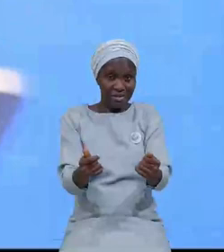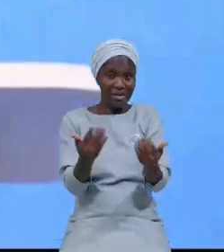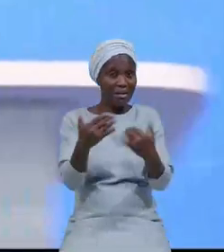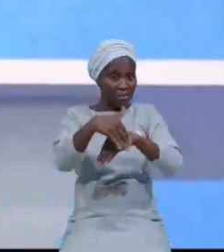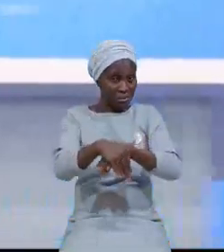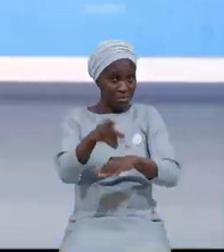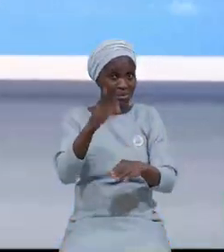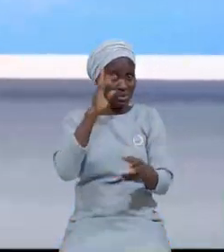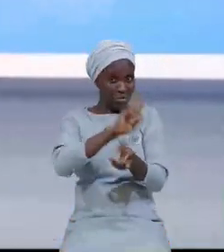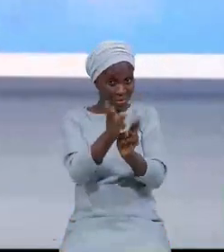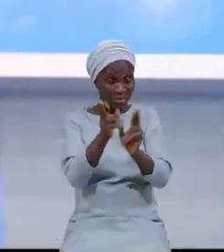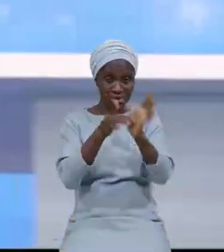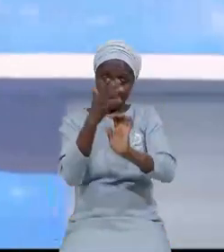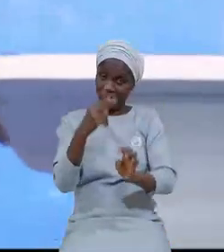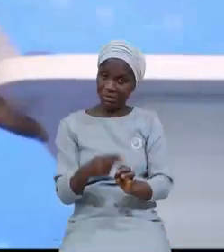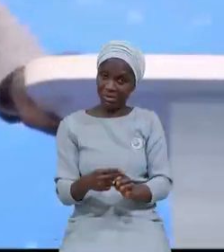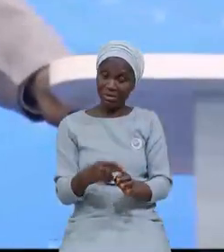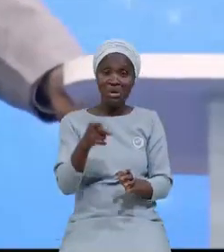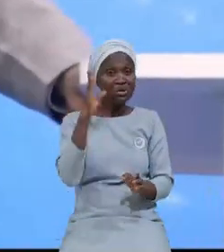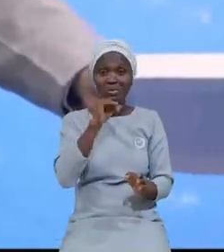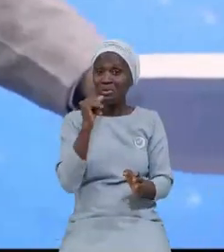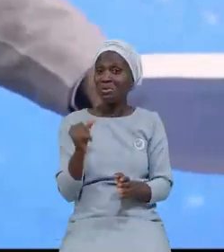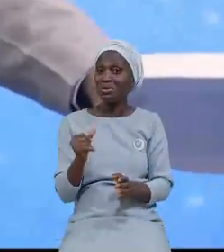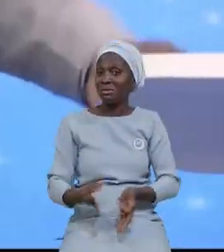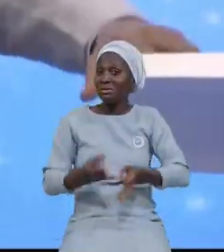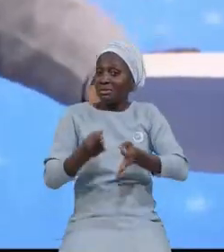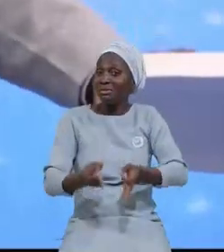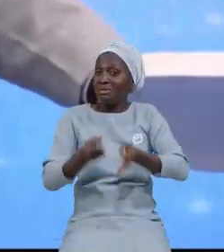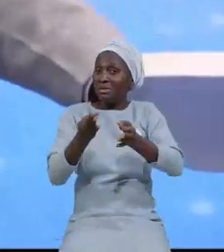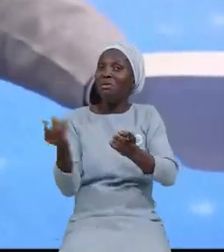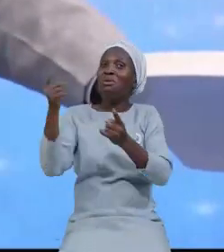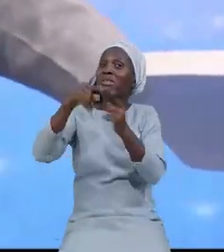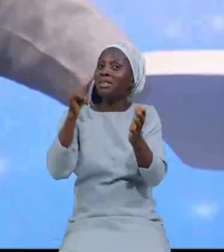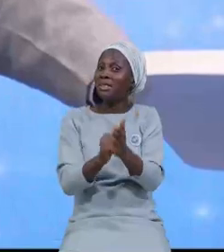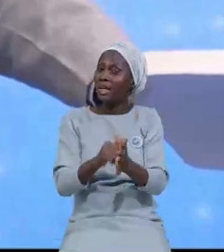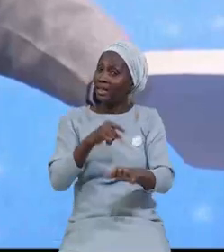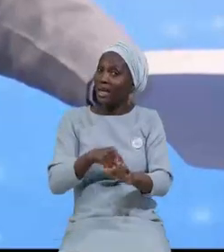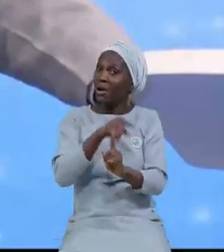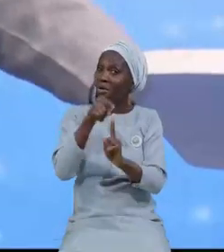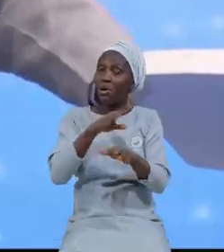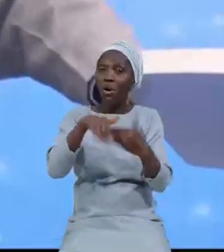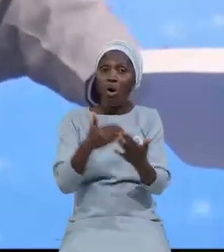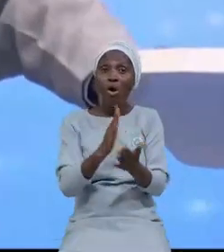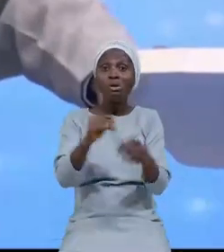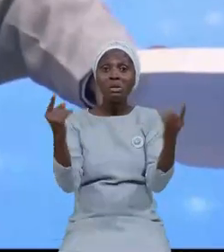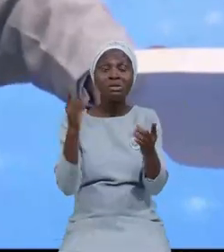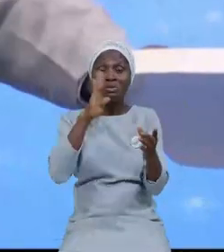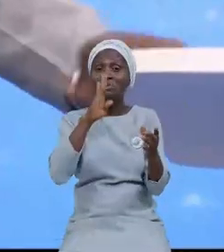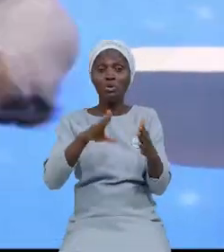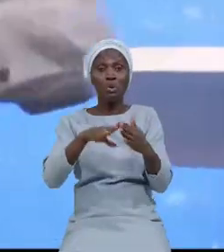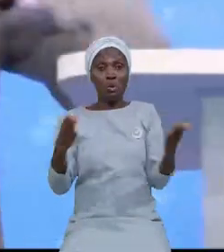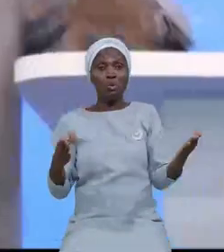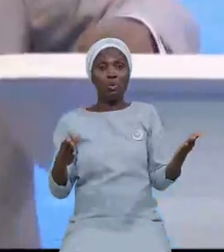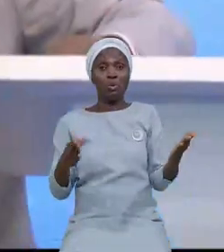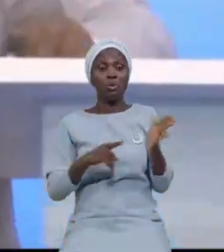repentir au nom de Jésus tu ne vas pas attendre jusqu'à ce jourlà où tes mauvais actes